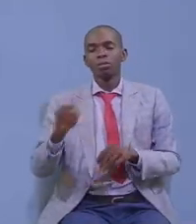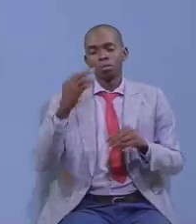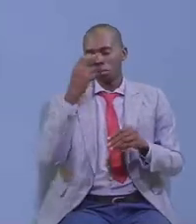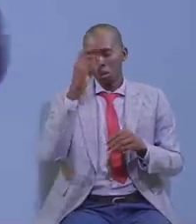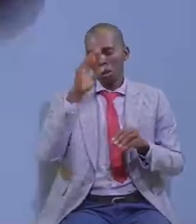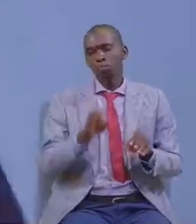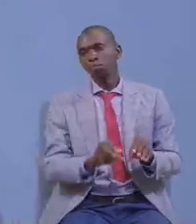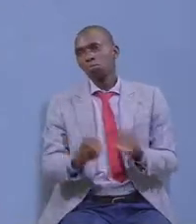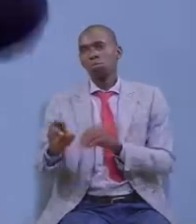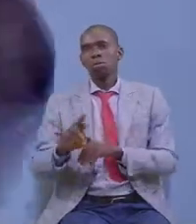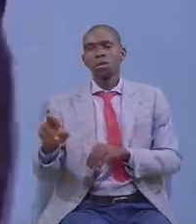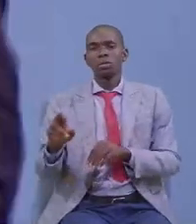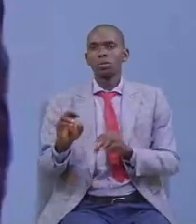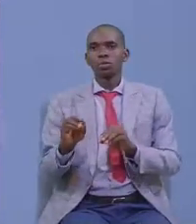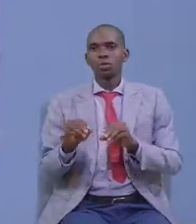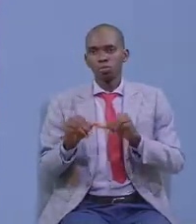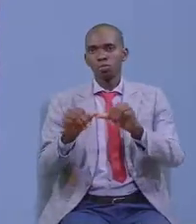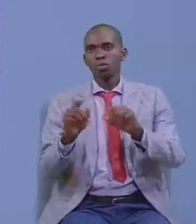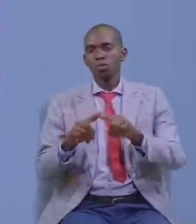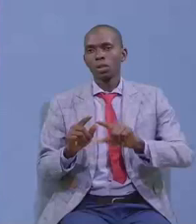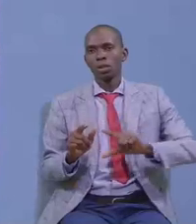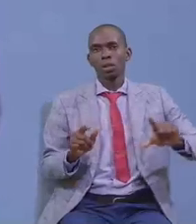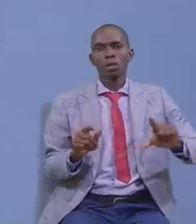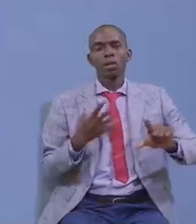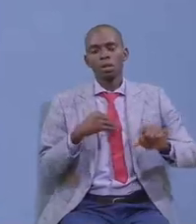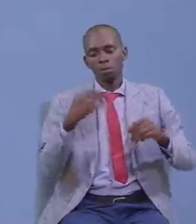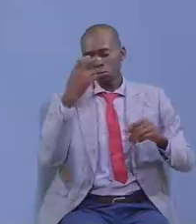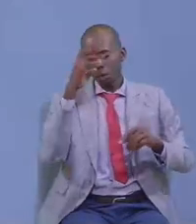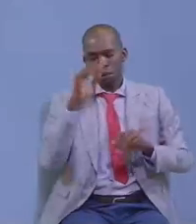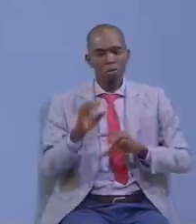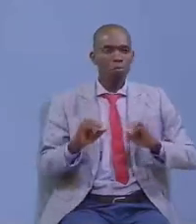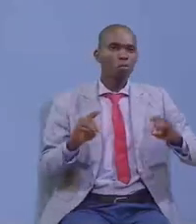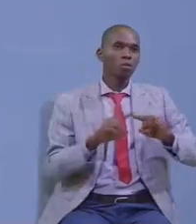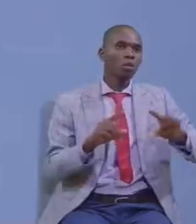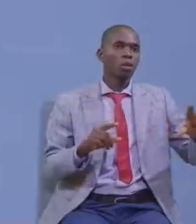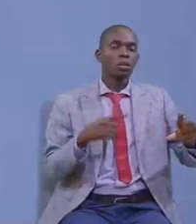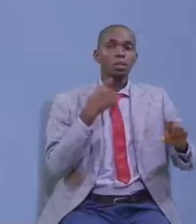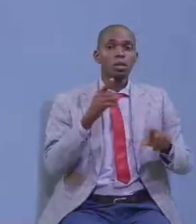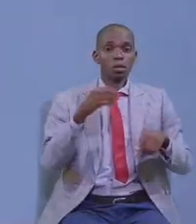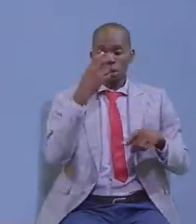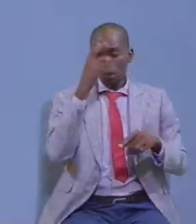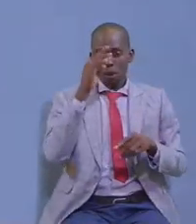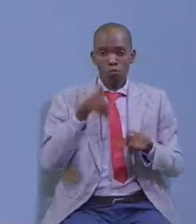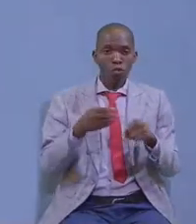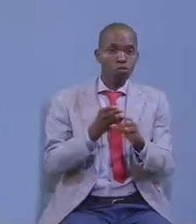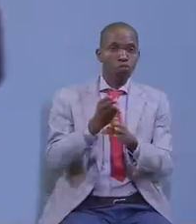Tourne à gauche. Et il a avancé à gauche. Va tout droit. Et il a marché tout droit.